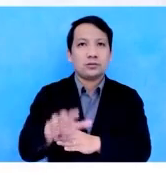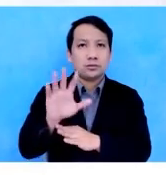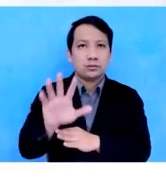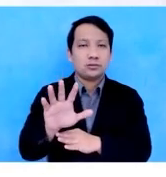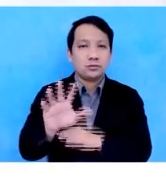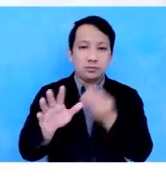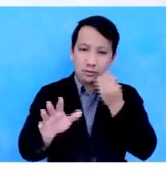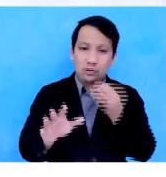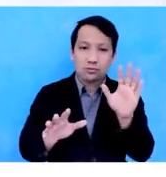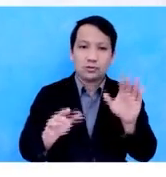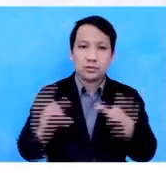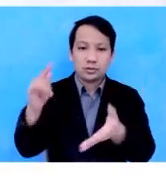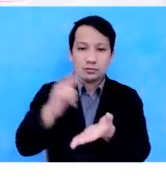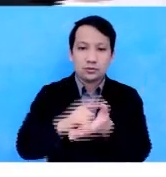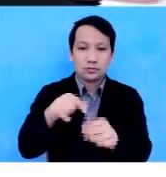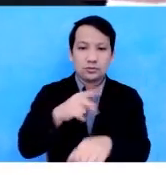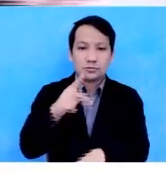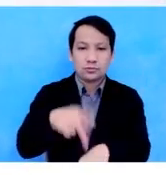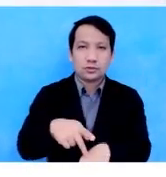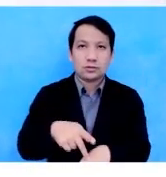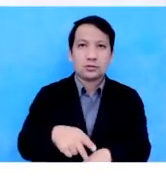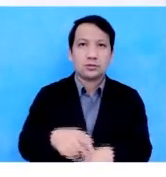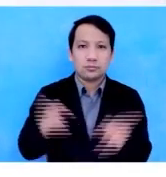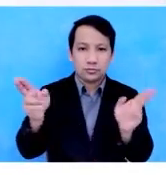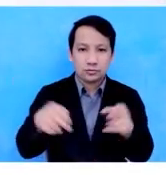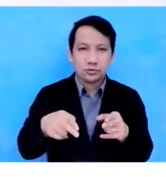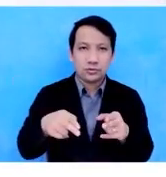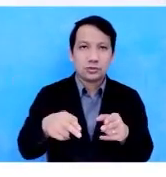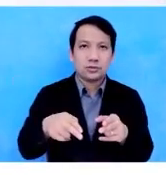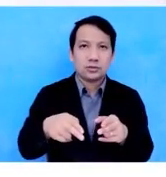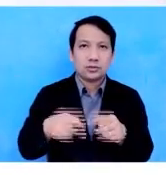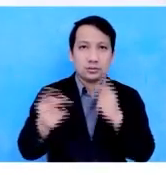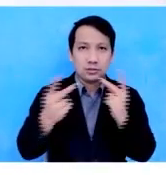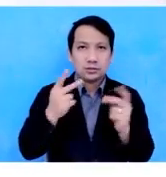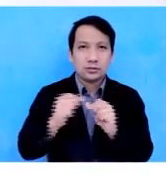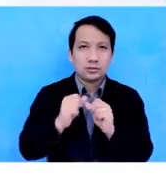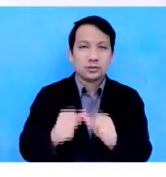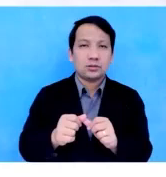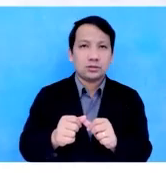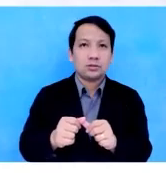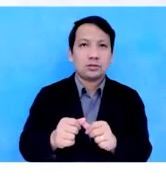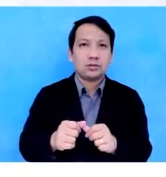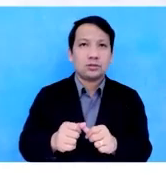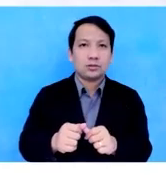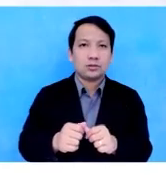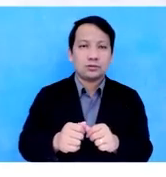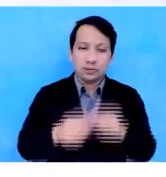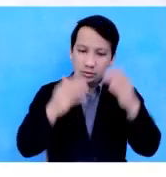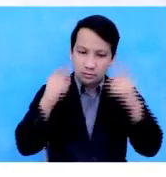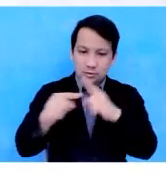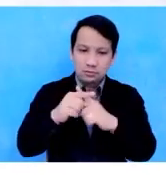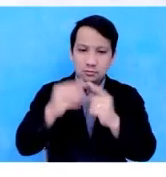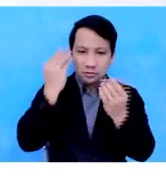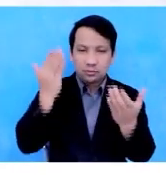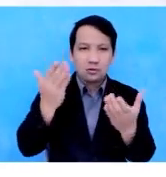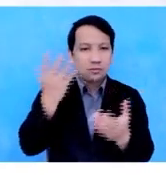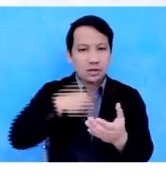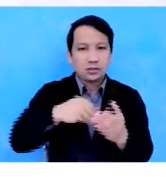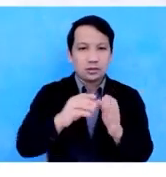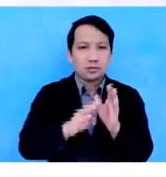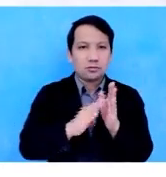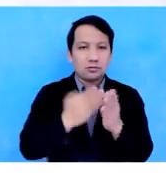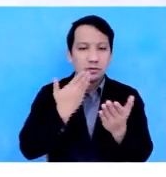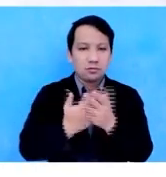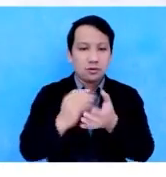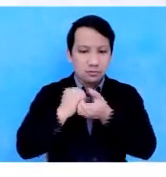makauuwi na ng Pilipinas ang Pangulo. Maigsiman daw ang kanyang pagbisita. Very optimistic ang Pangulo na mapapalakas pa ang